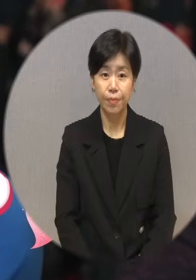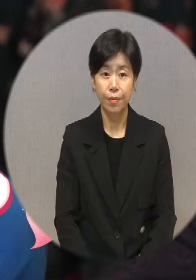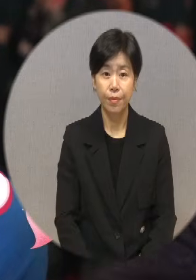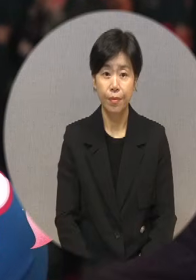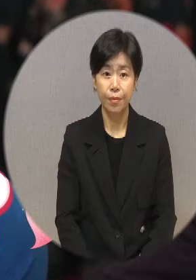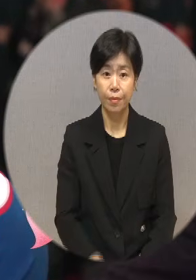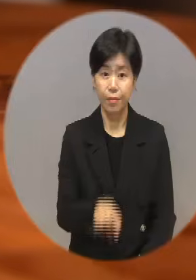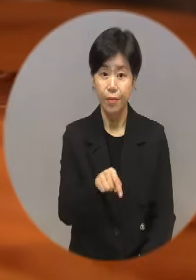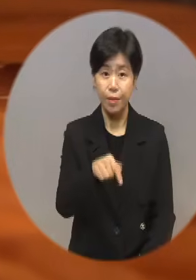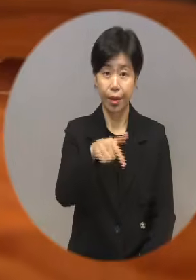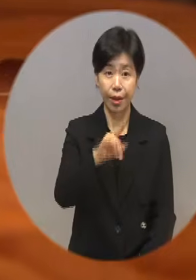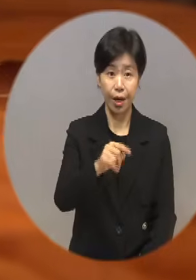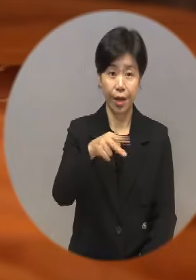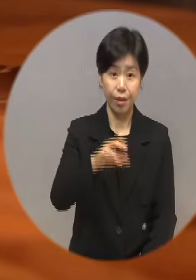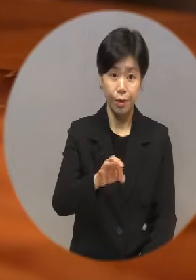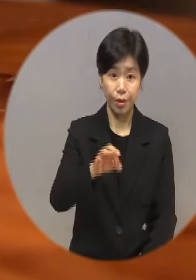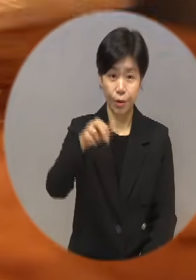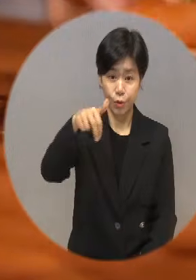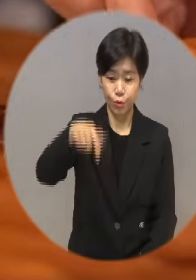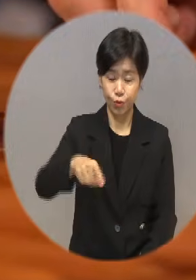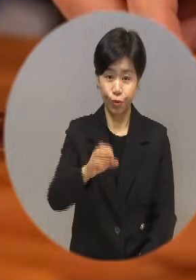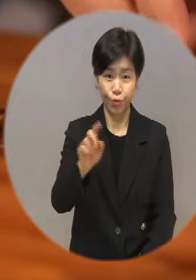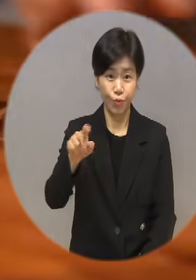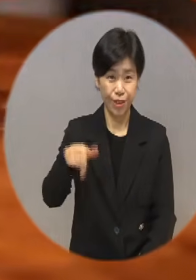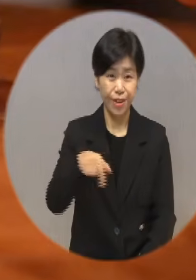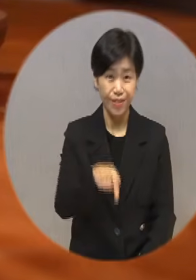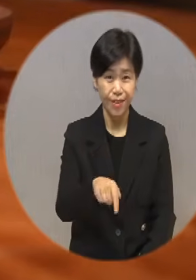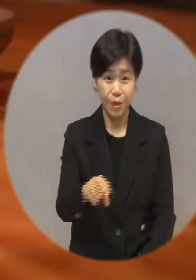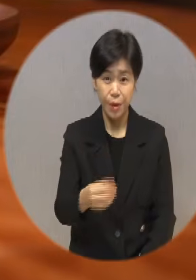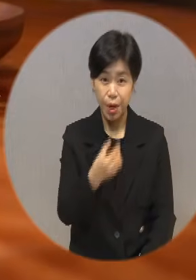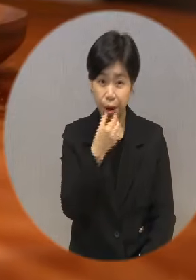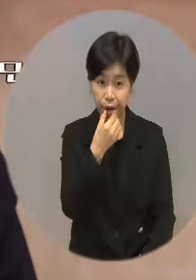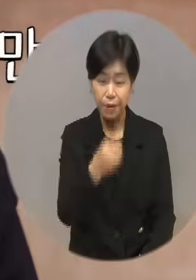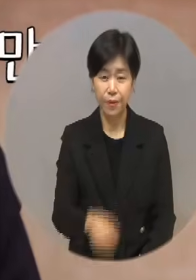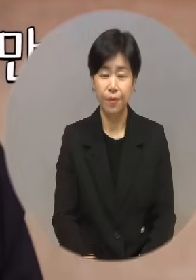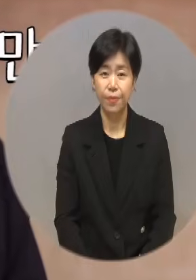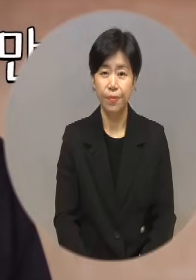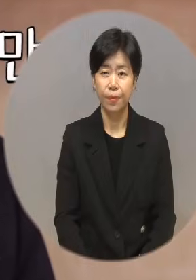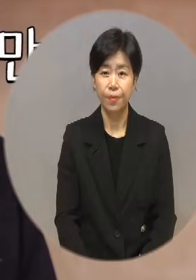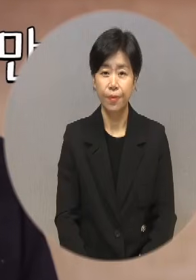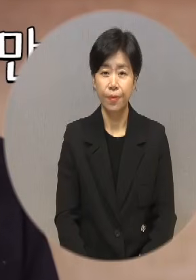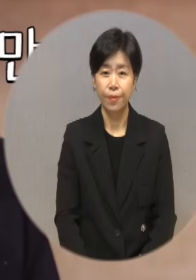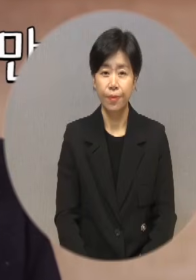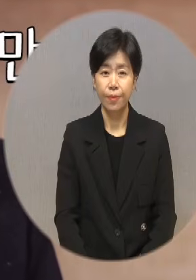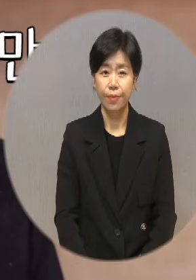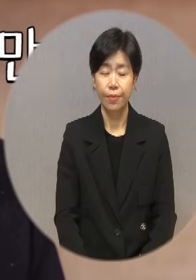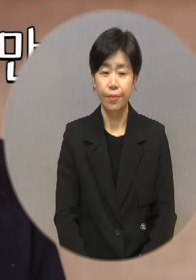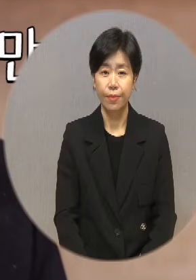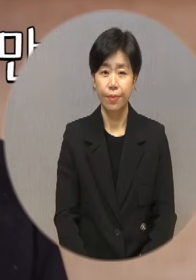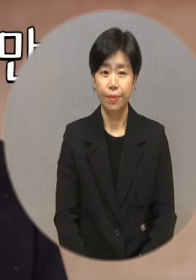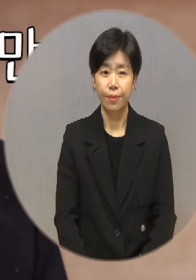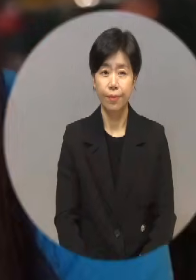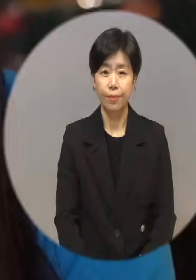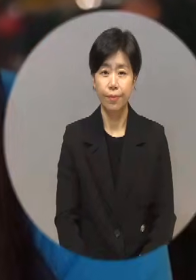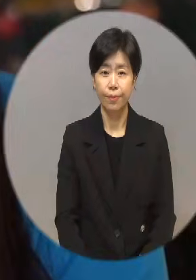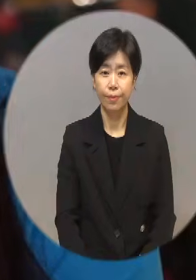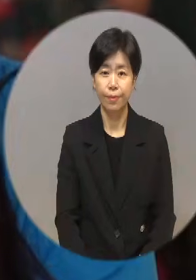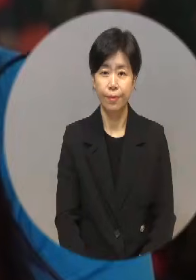주악이죠. 사먹는데, 개성 네, 이건 주악. 개성 주악. 아이고. 먹방 소리 이렇게 가작 이런 소리